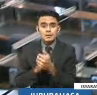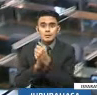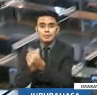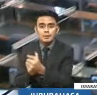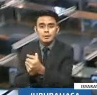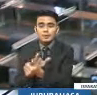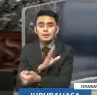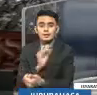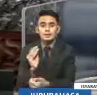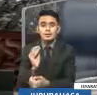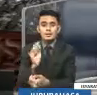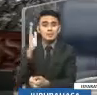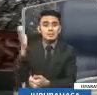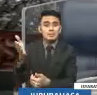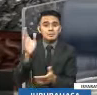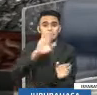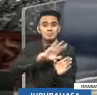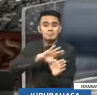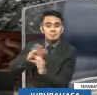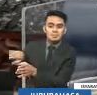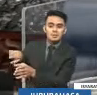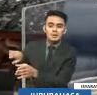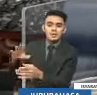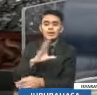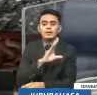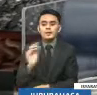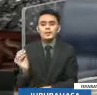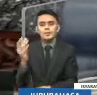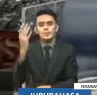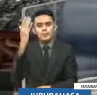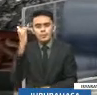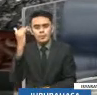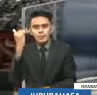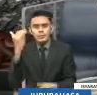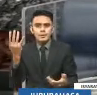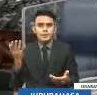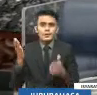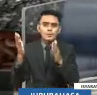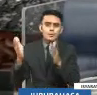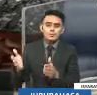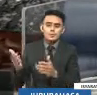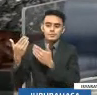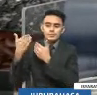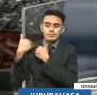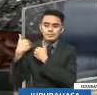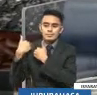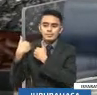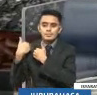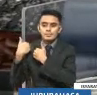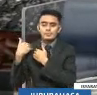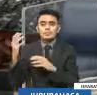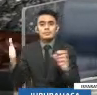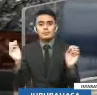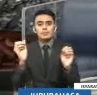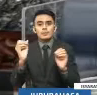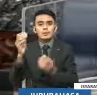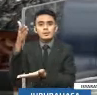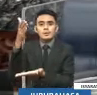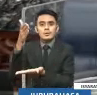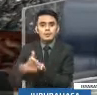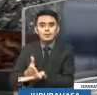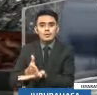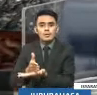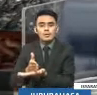pemerintah akan ditepikan? Dan mengapakah pihak yang bertanggungjawab tidak